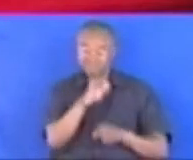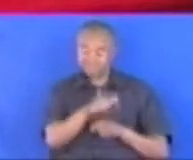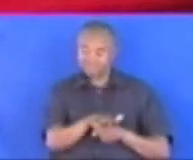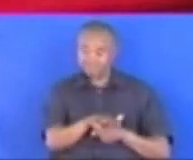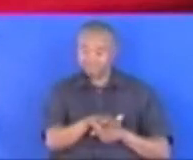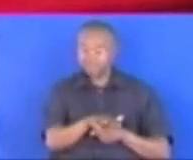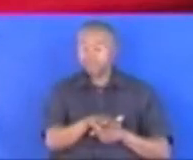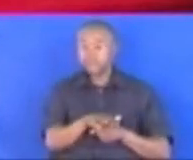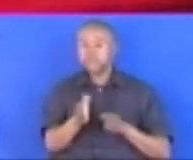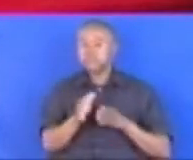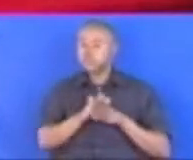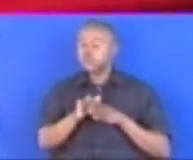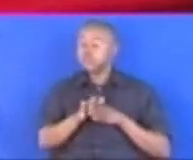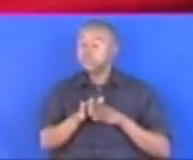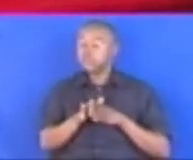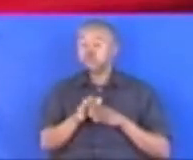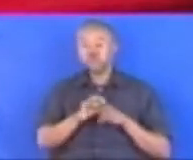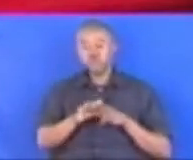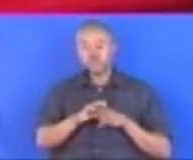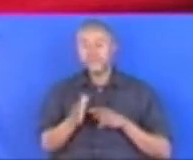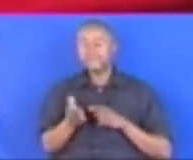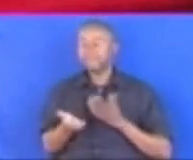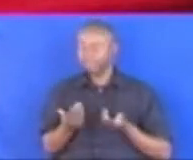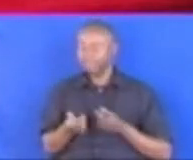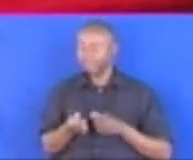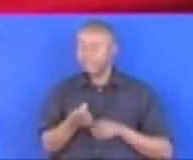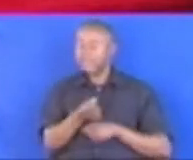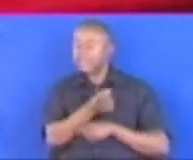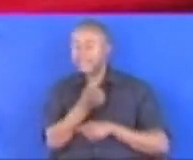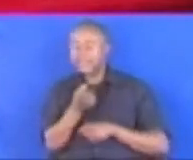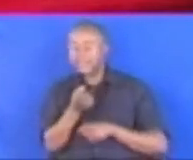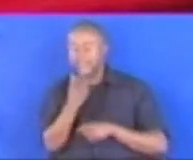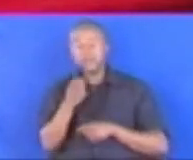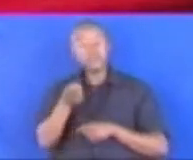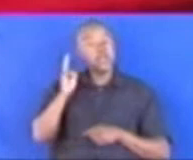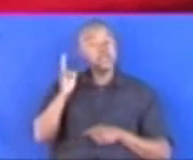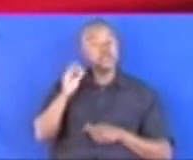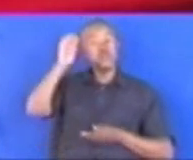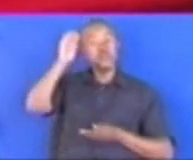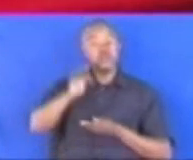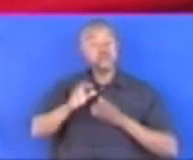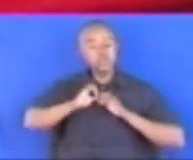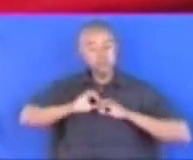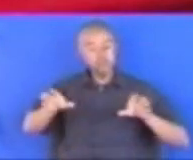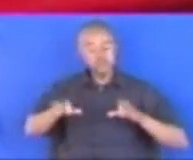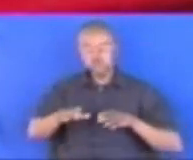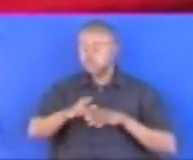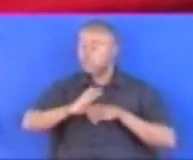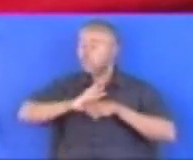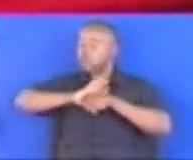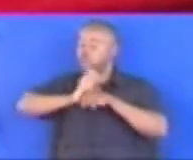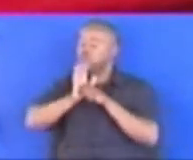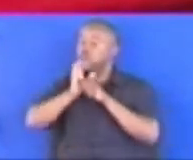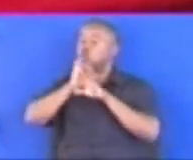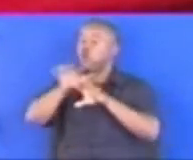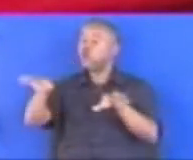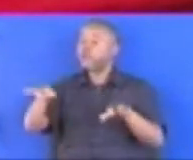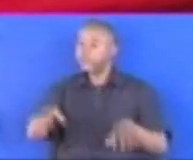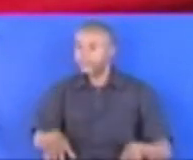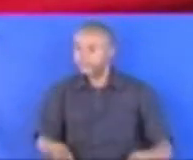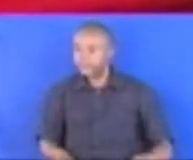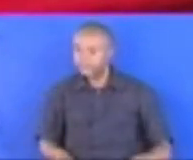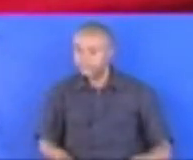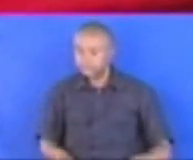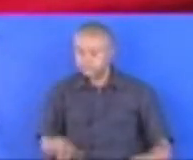na pamoja kutumia tiba ya asili na pia tiba mbadala ili kupunguza maambukizi ya ugonjwa huo. Mheshimiwa Naibu